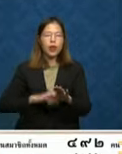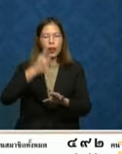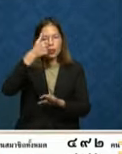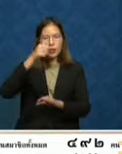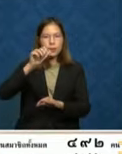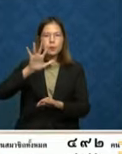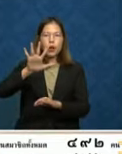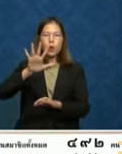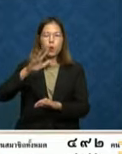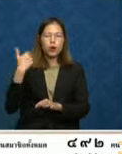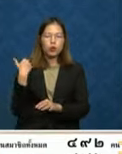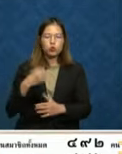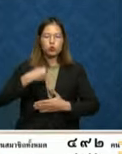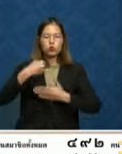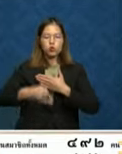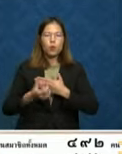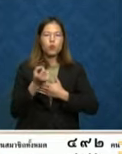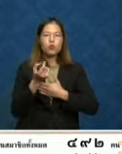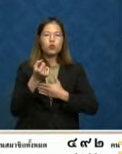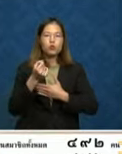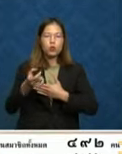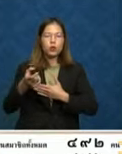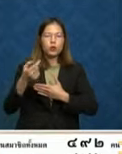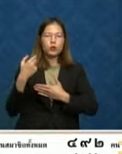จบเรื่องด่วนที่ 3นะครับ